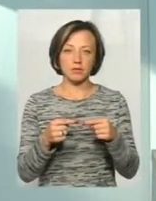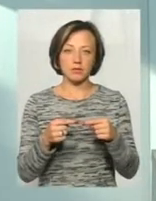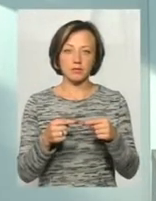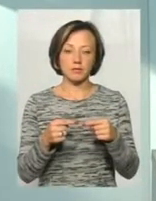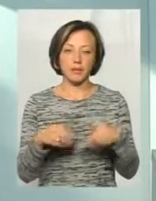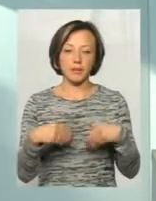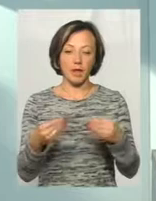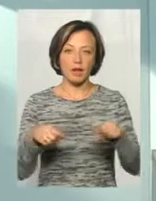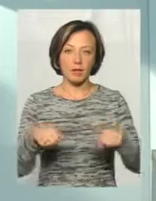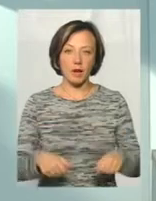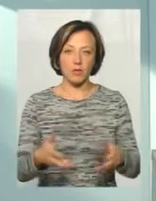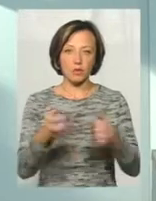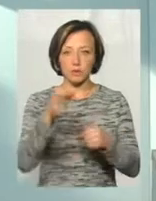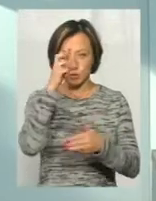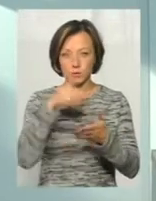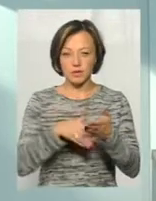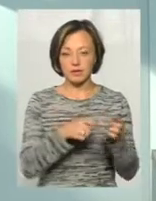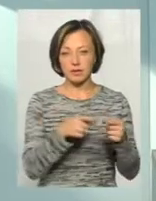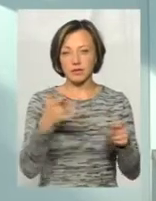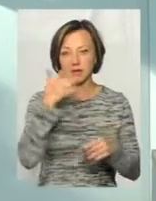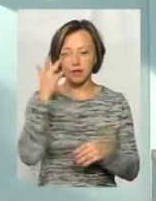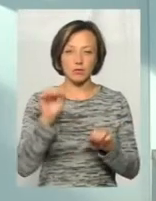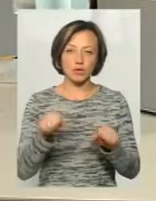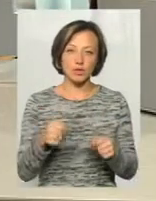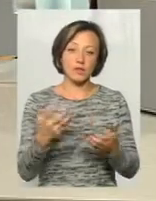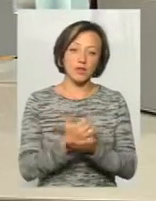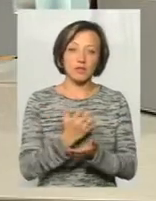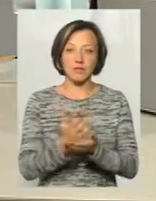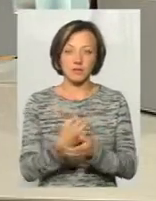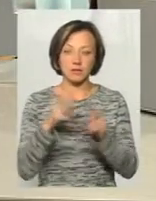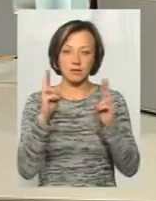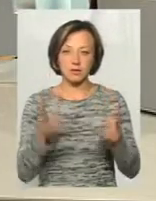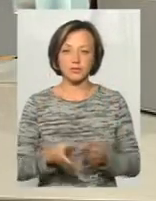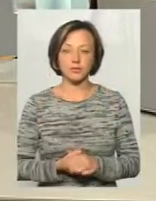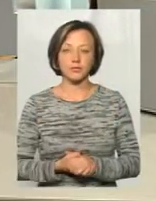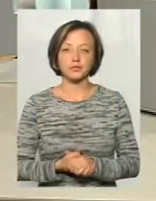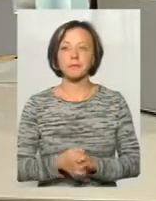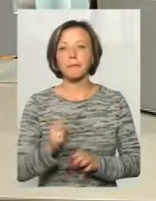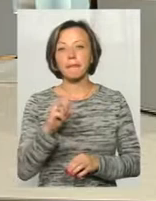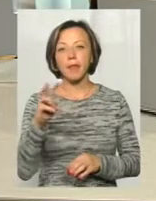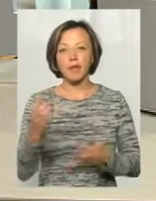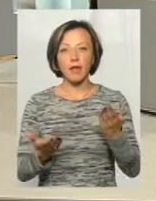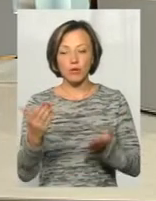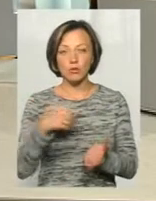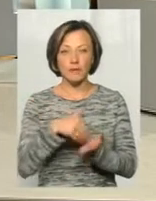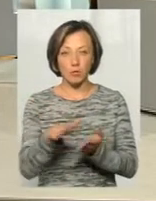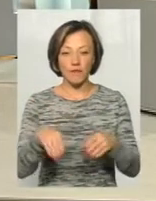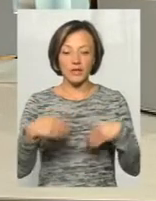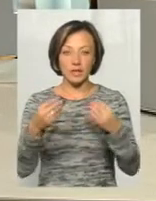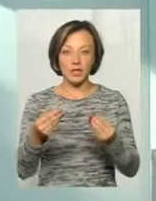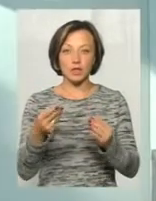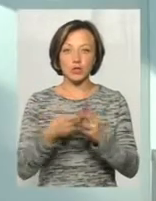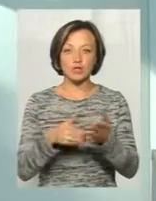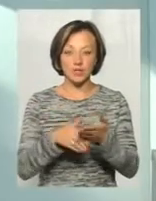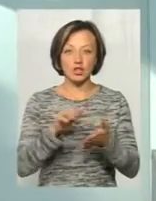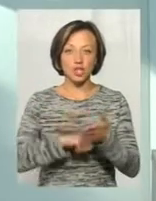визначила право на отримання субсидії на літній період. Ну, тут, скажімо так, можливо, вийшла би субсидія, можливо, і ні. Але якщо відмовили у наданні субсидії саме